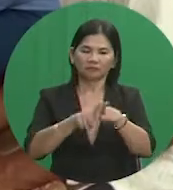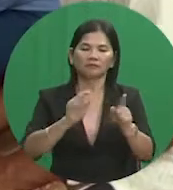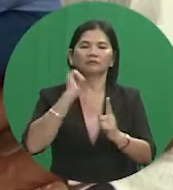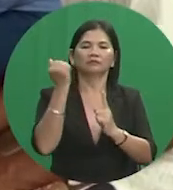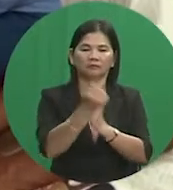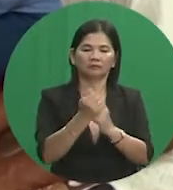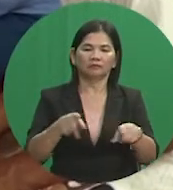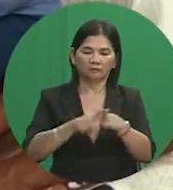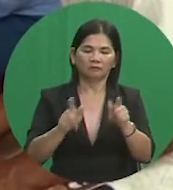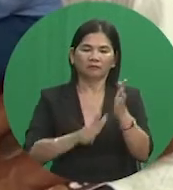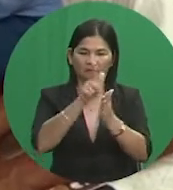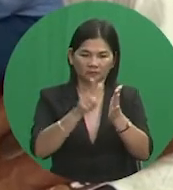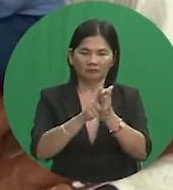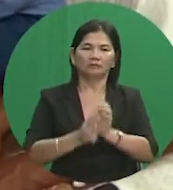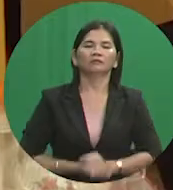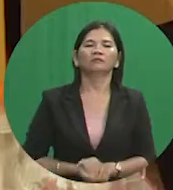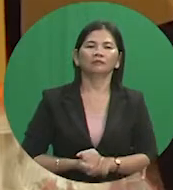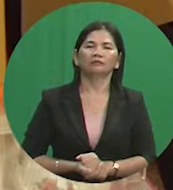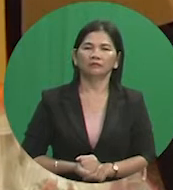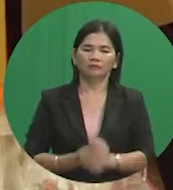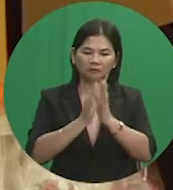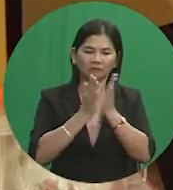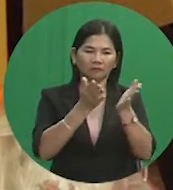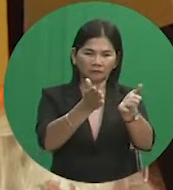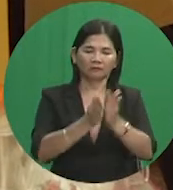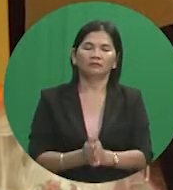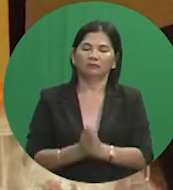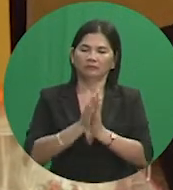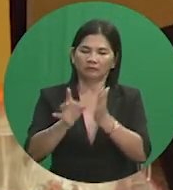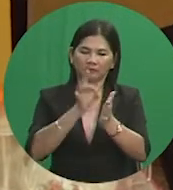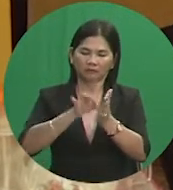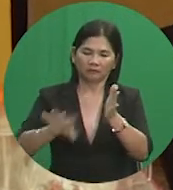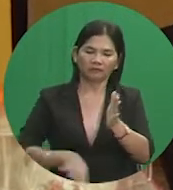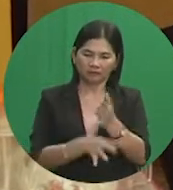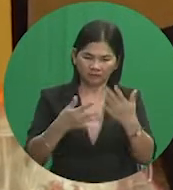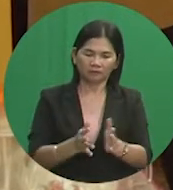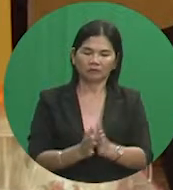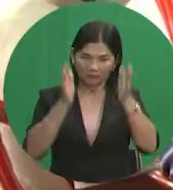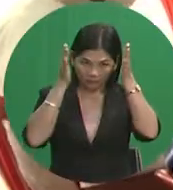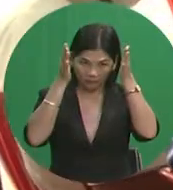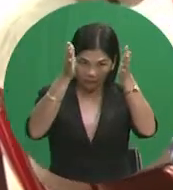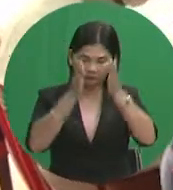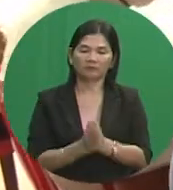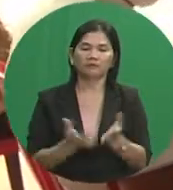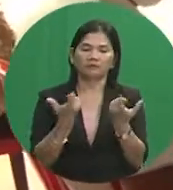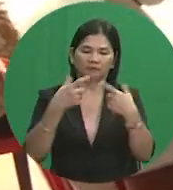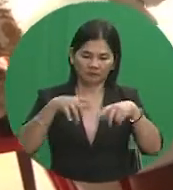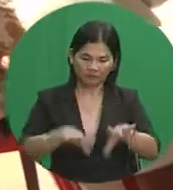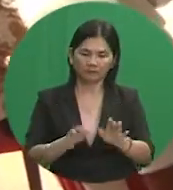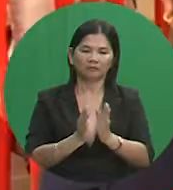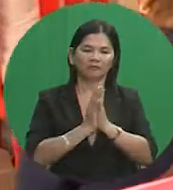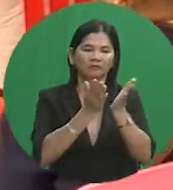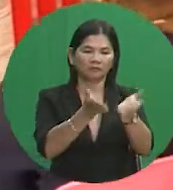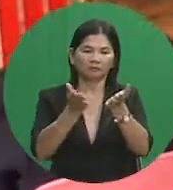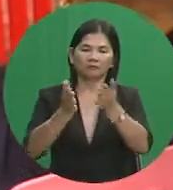การร่วมระบบประเทศจีดเตรียมสนับสนุนปอนนั่งสำนักรบบประชีพประวัติพร้อมเตียงจุกจะตกนะดอสไรในรอสนุนปอน